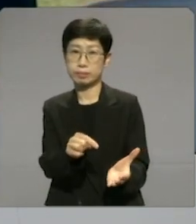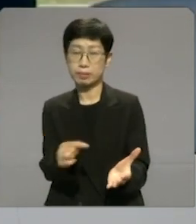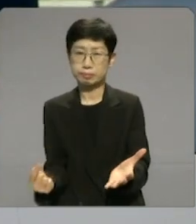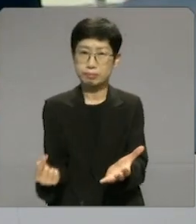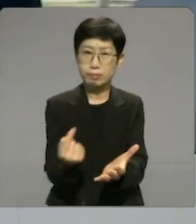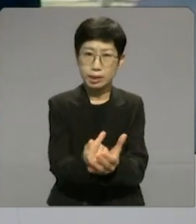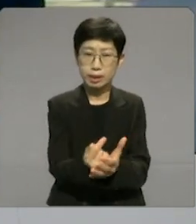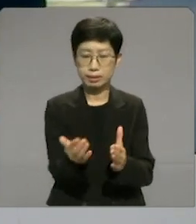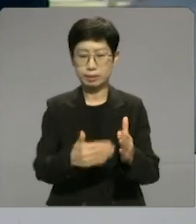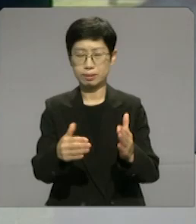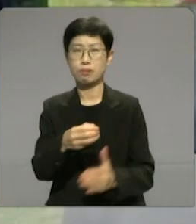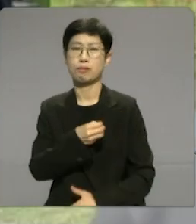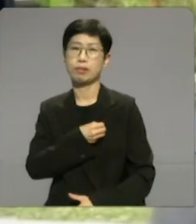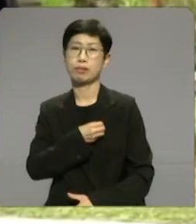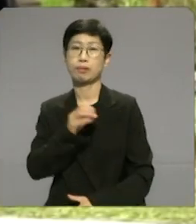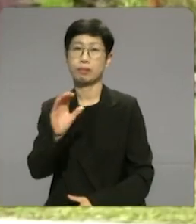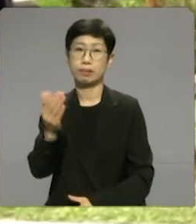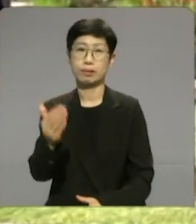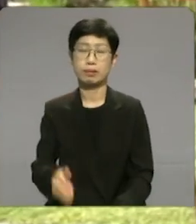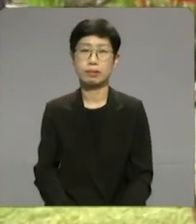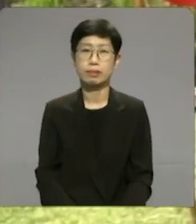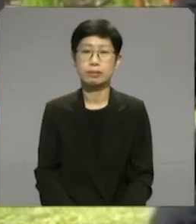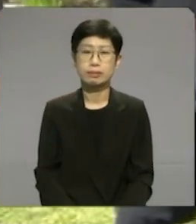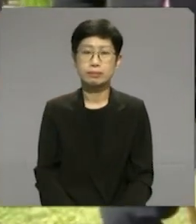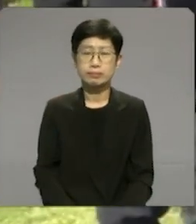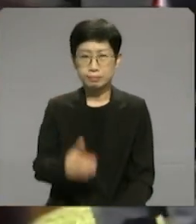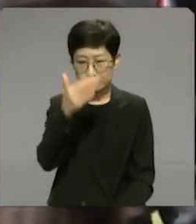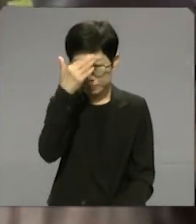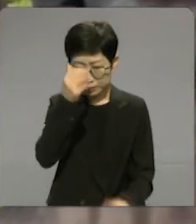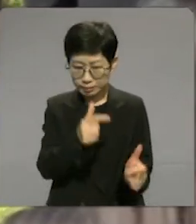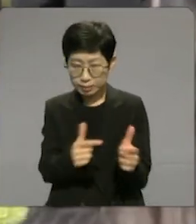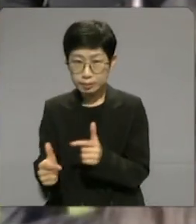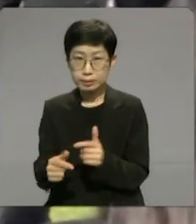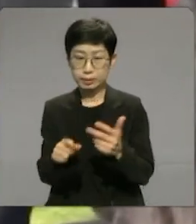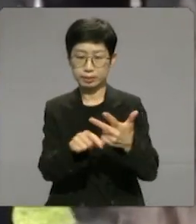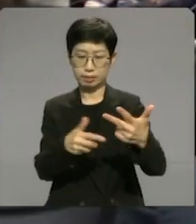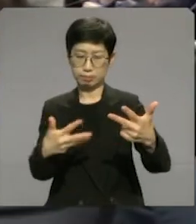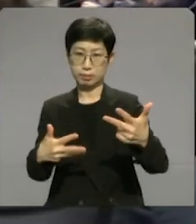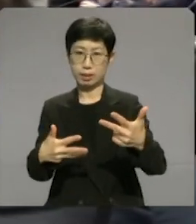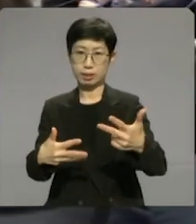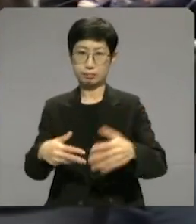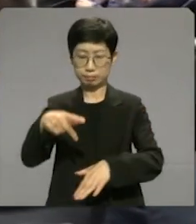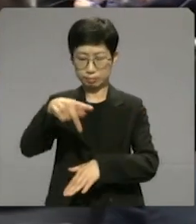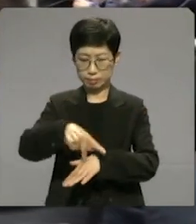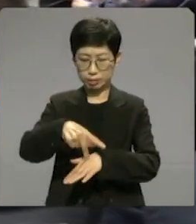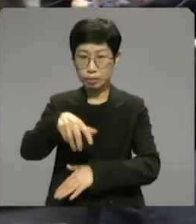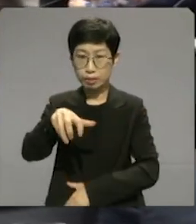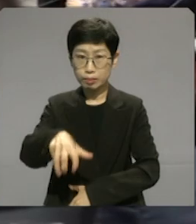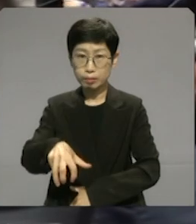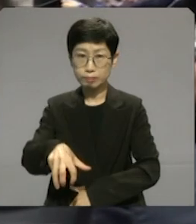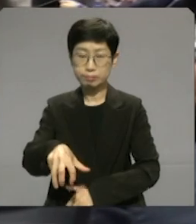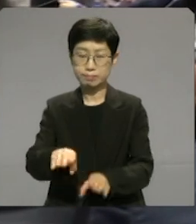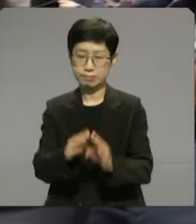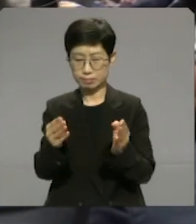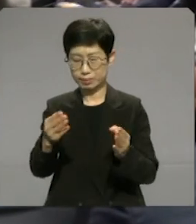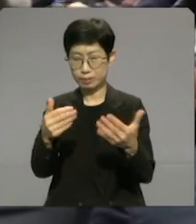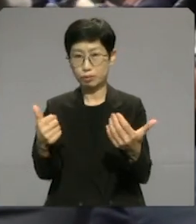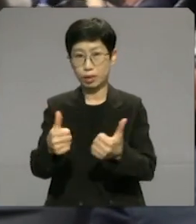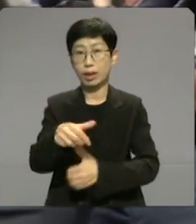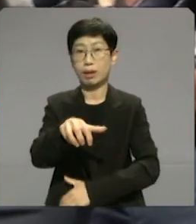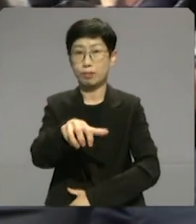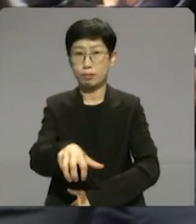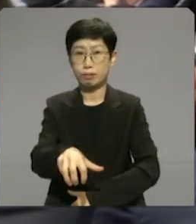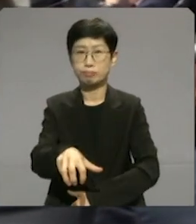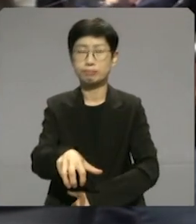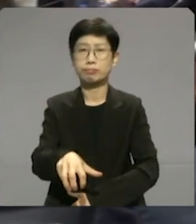정회원국으로 가입했습니다. 메르코스루 정상들은 지난 8일 파라과이에서 열린 정상회담에서